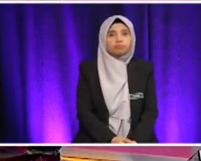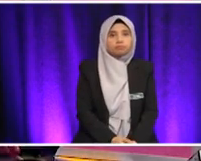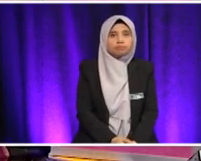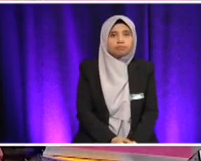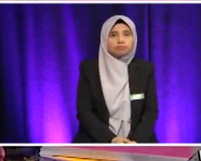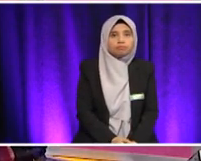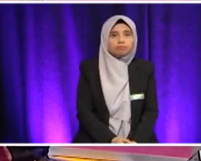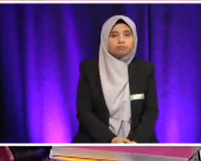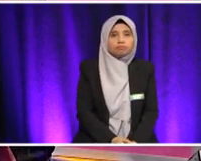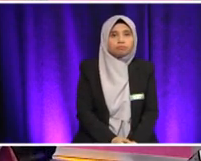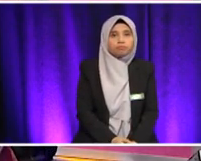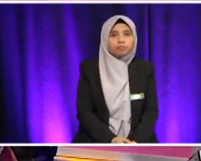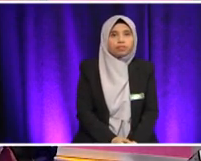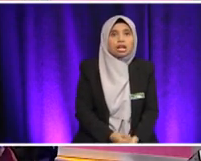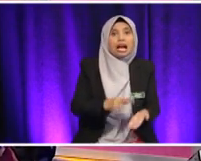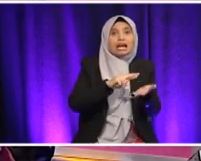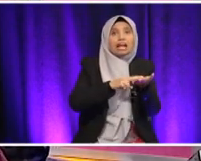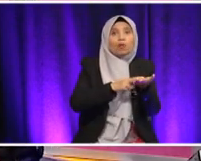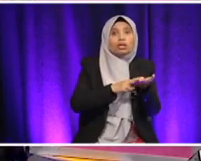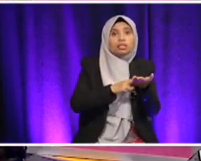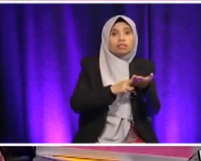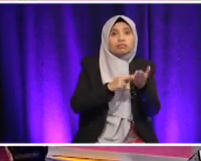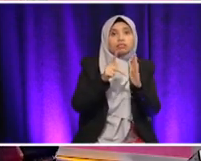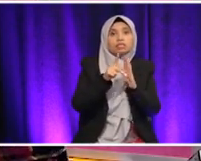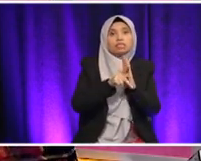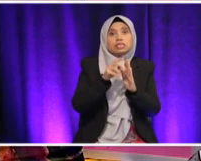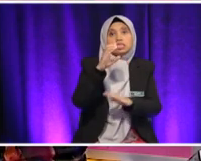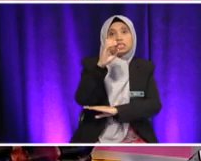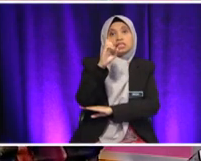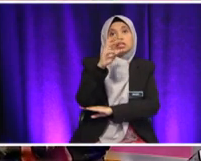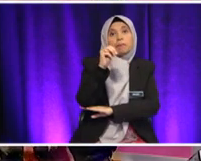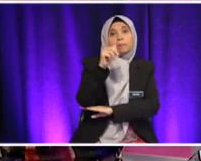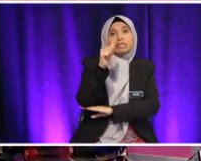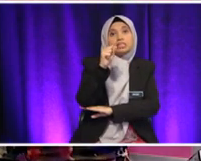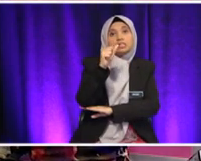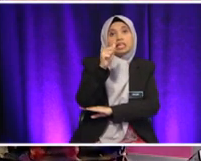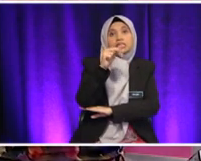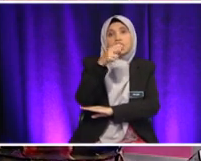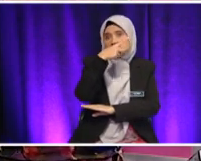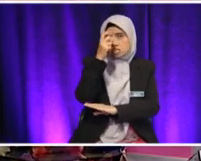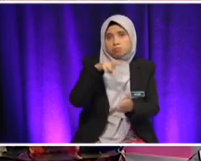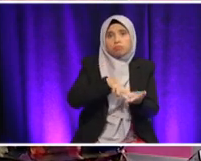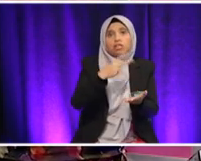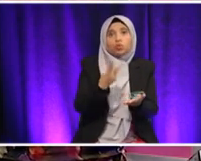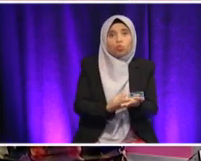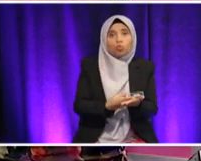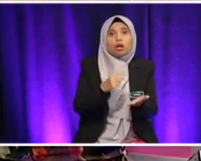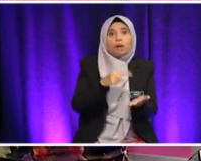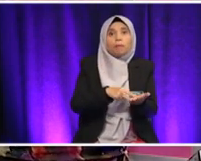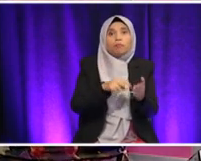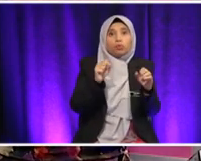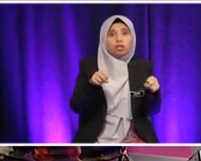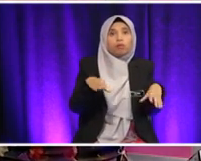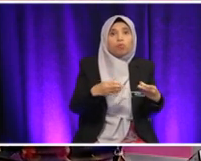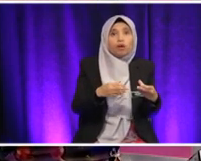Oke seterusnya rawatanku kecemasan disebabkan insiden jatuh Oke ini kita beri lakukan